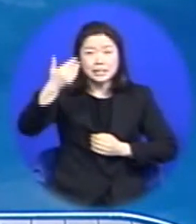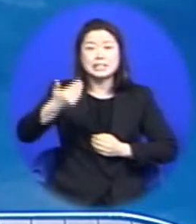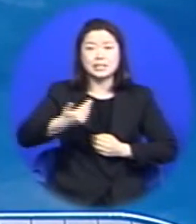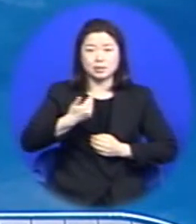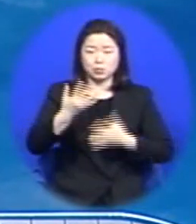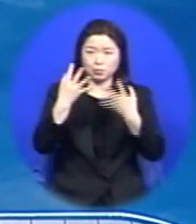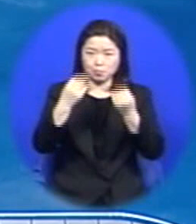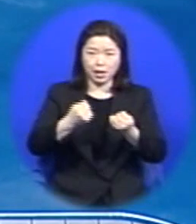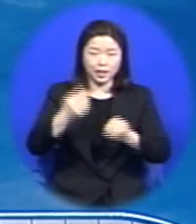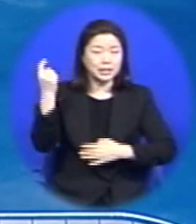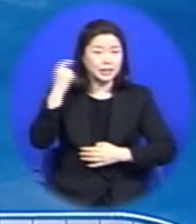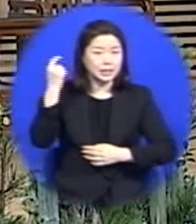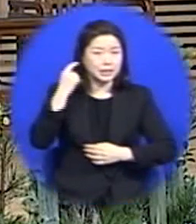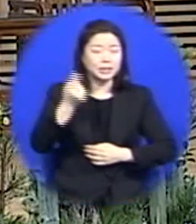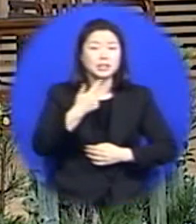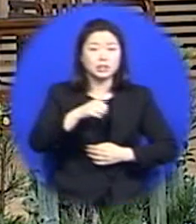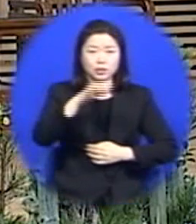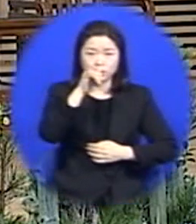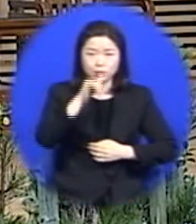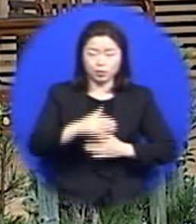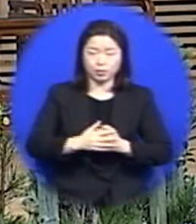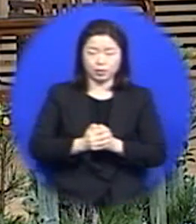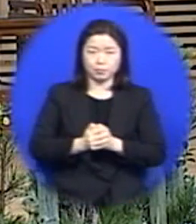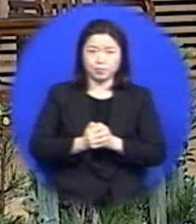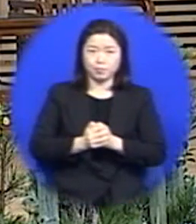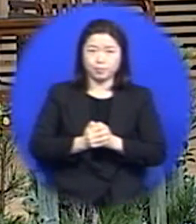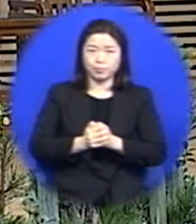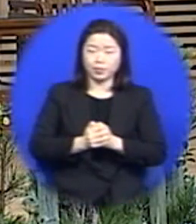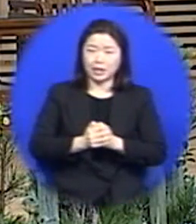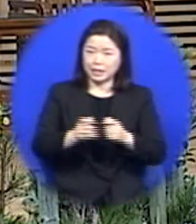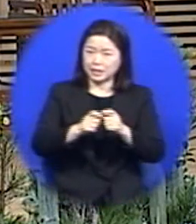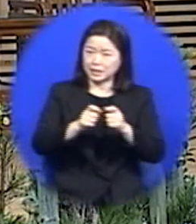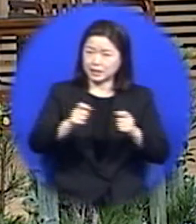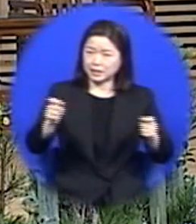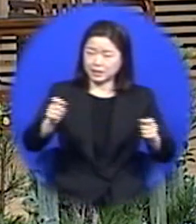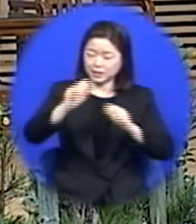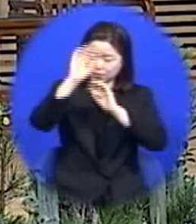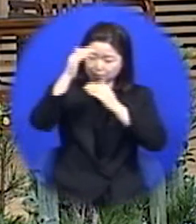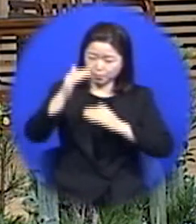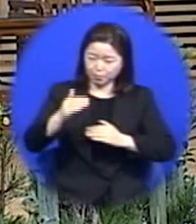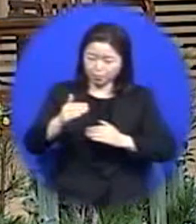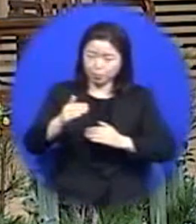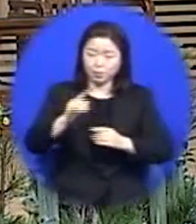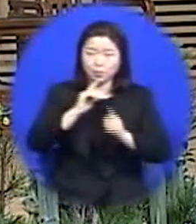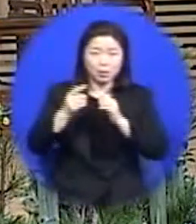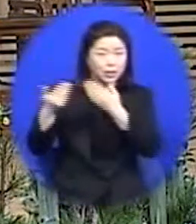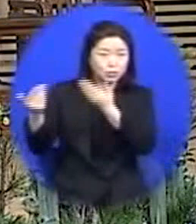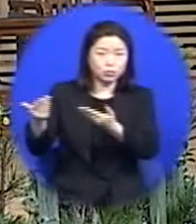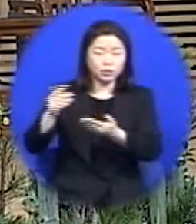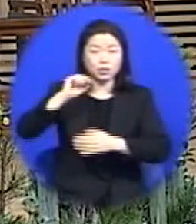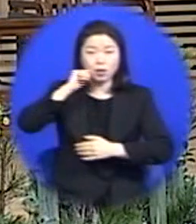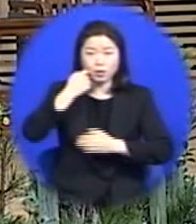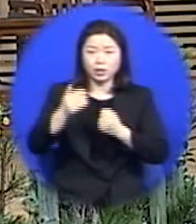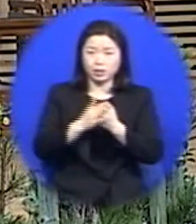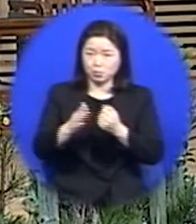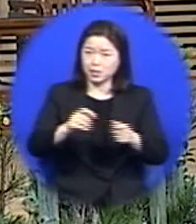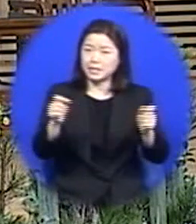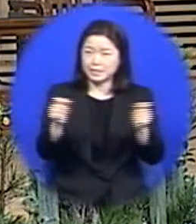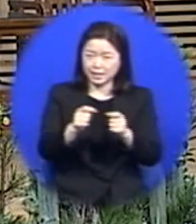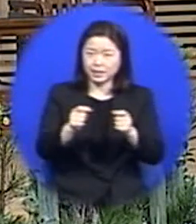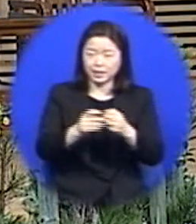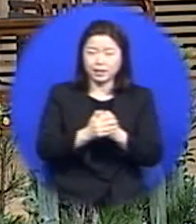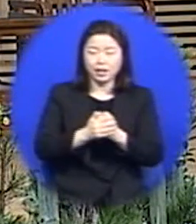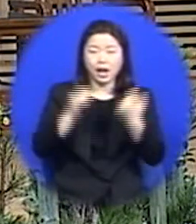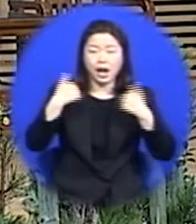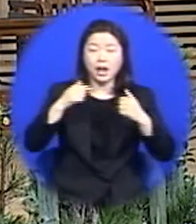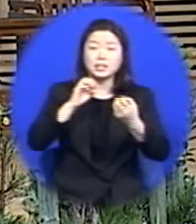하도 많이 했답니다. 긴 사정을 다 설명을 하기가 어려워서 그냥 짧게